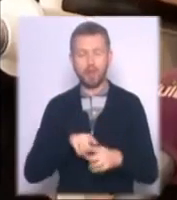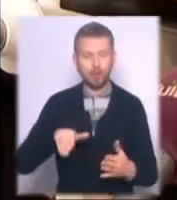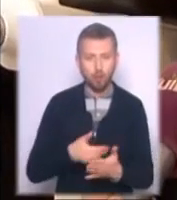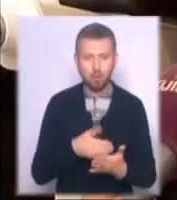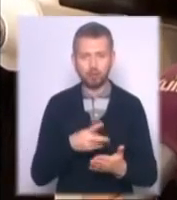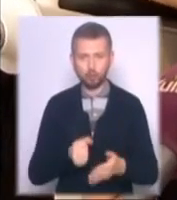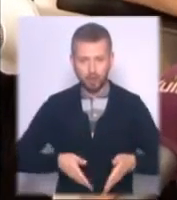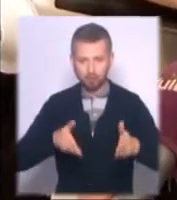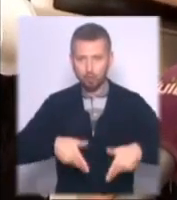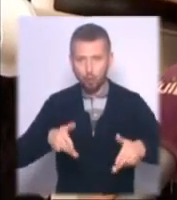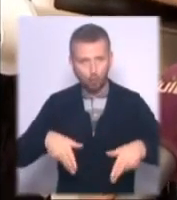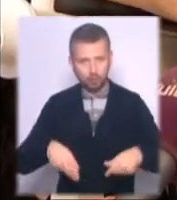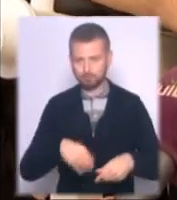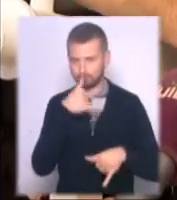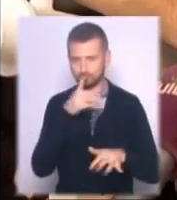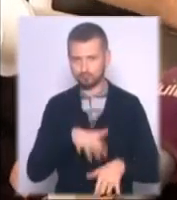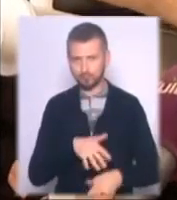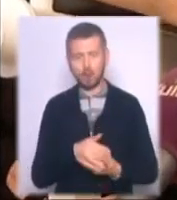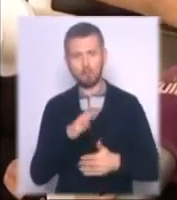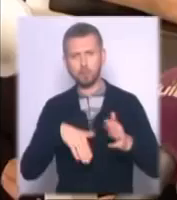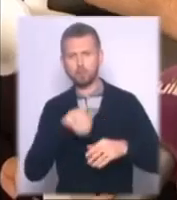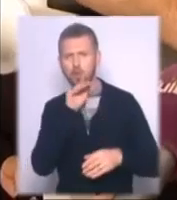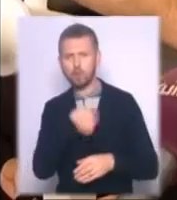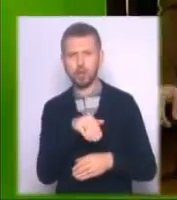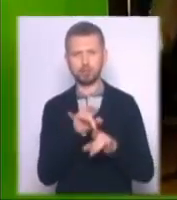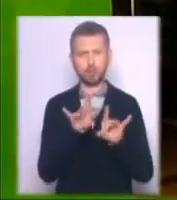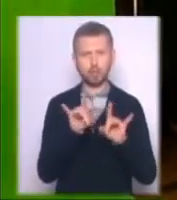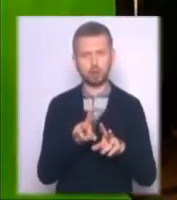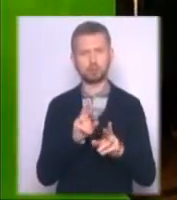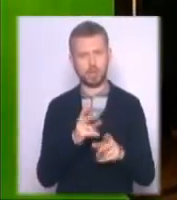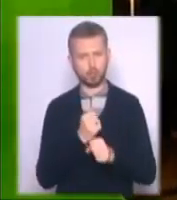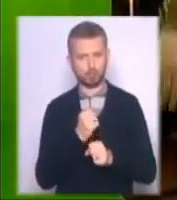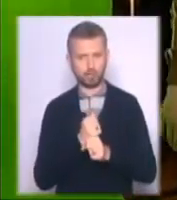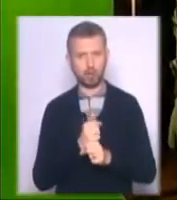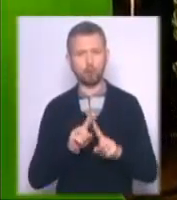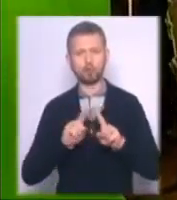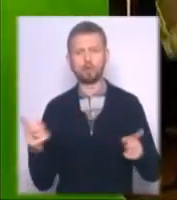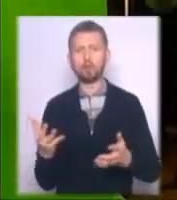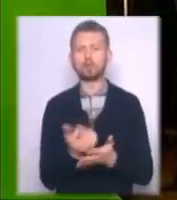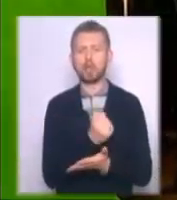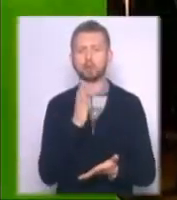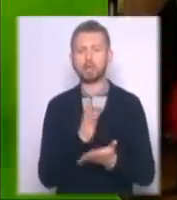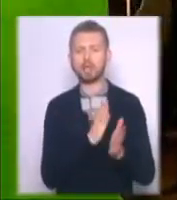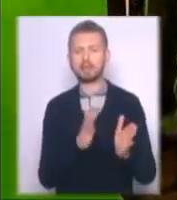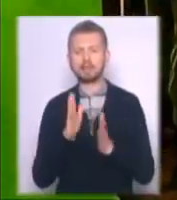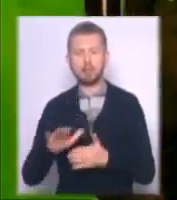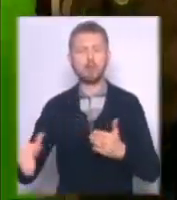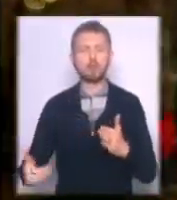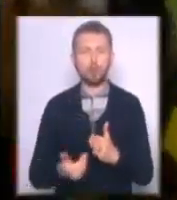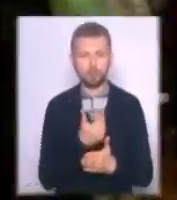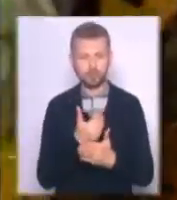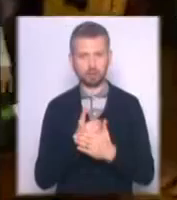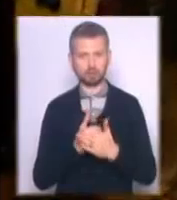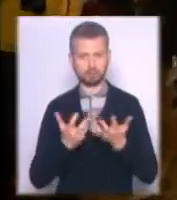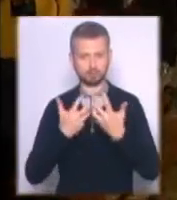розробиш. Професіонально тобі підскажуть і розроблять, і поступово, як тобі робити. Особливою знахідкою волонтерів є система відновлення опорно-рухового